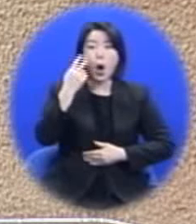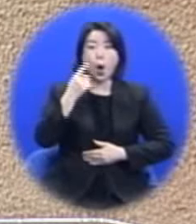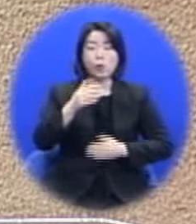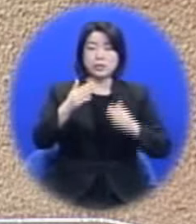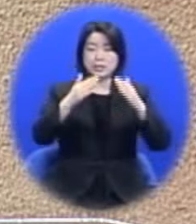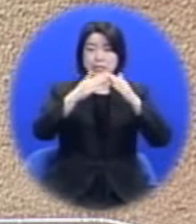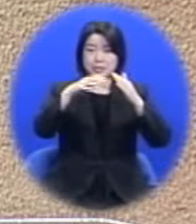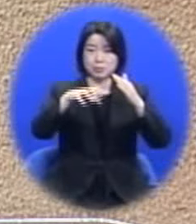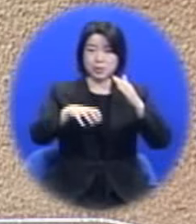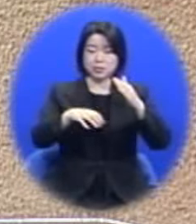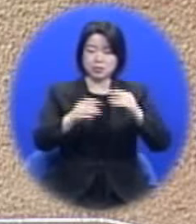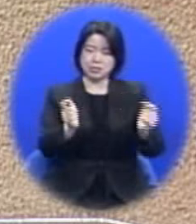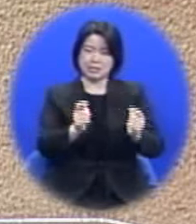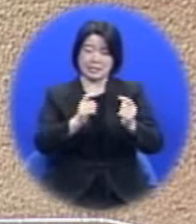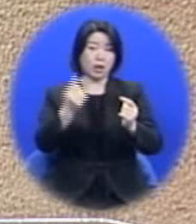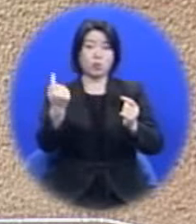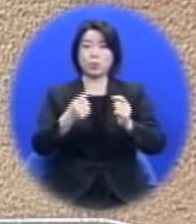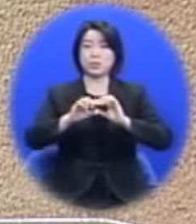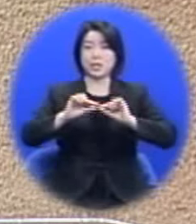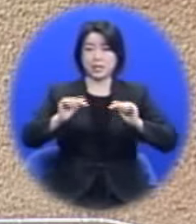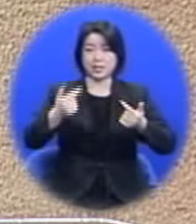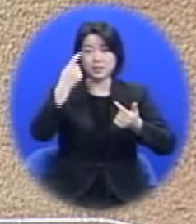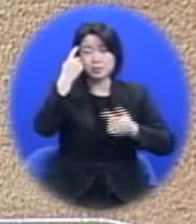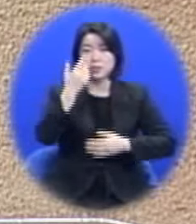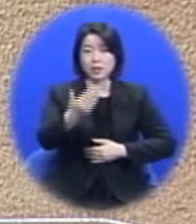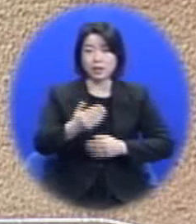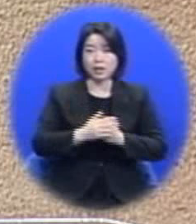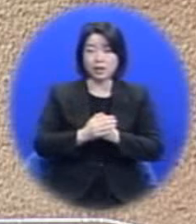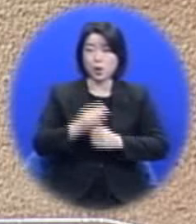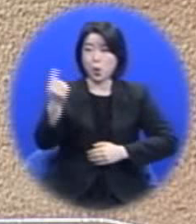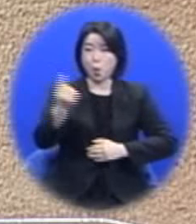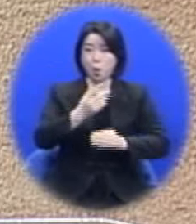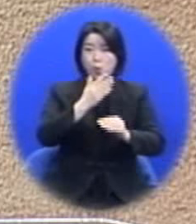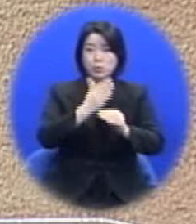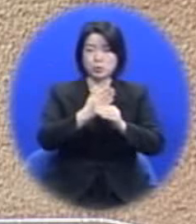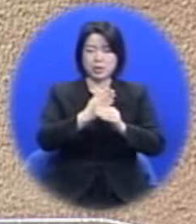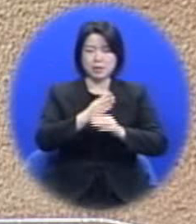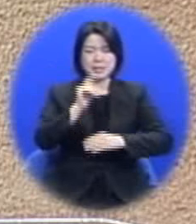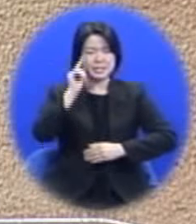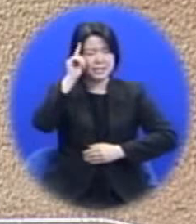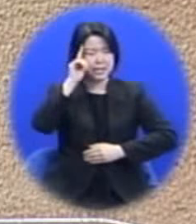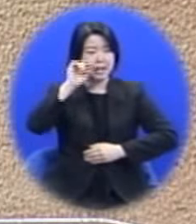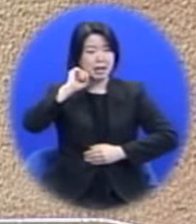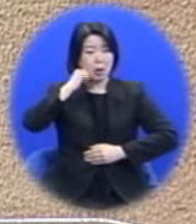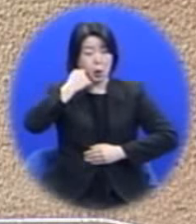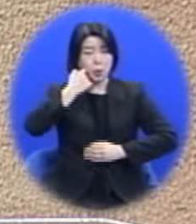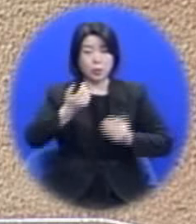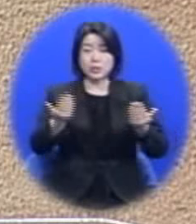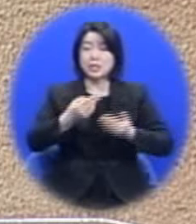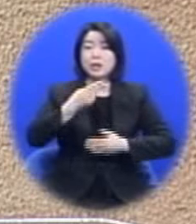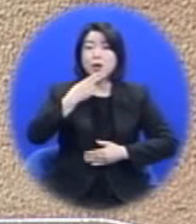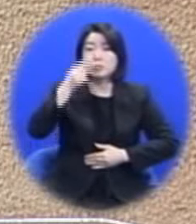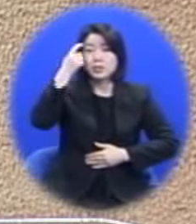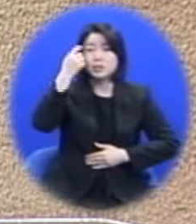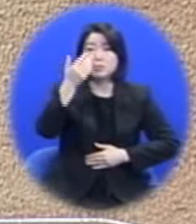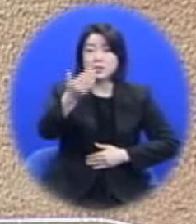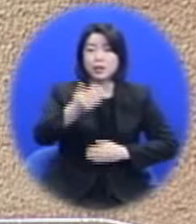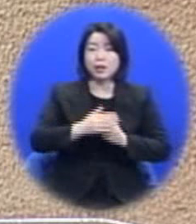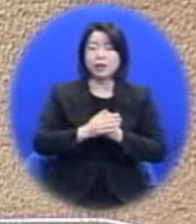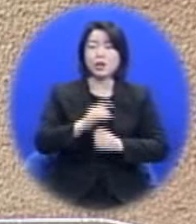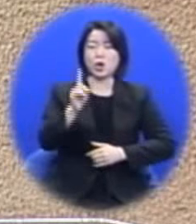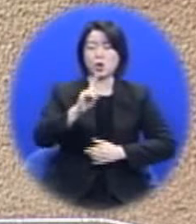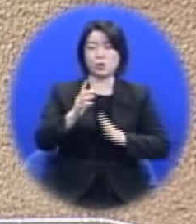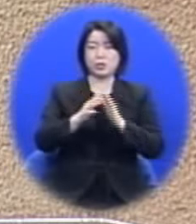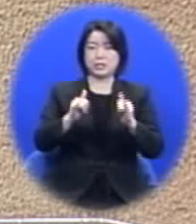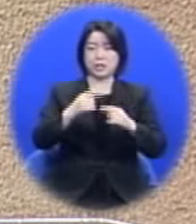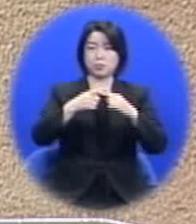않았나요? 아, 오시는 길에 혹시 짜증나는 일, 어려운 일 없으셨습니까? 어떤 분은 교회